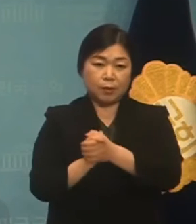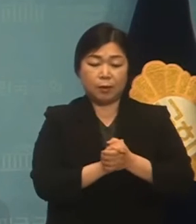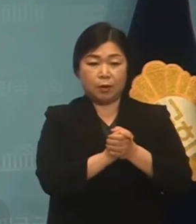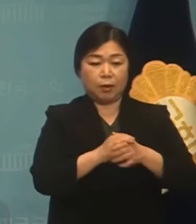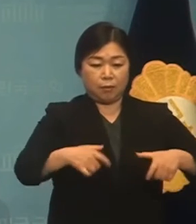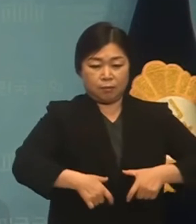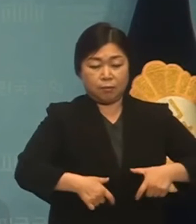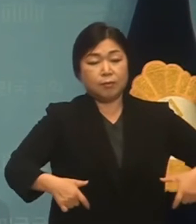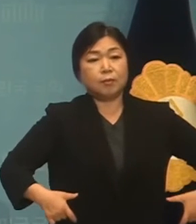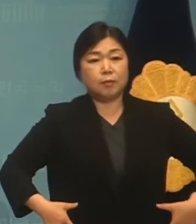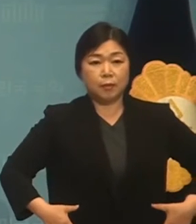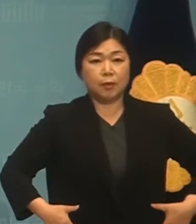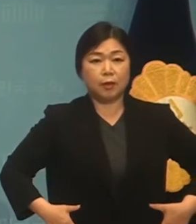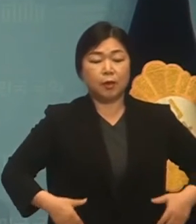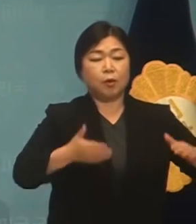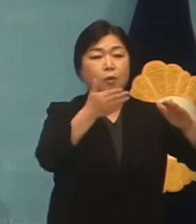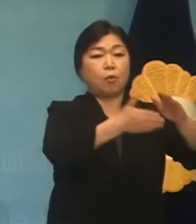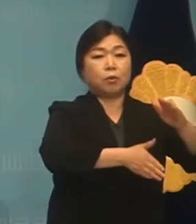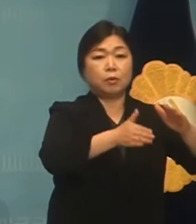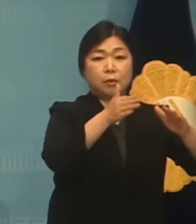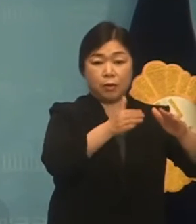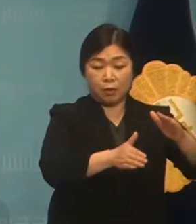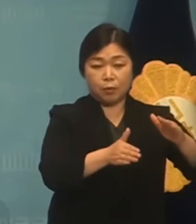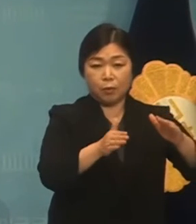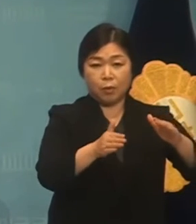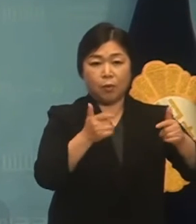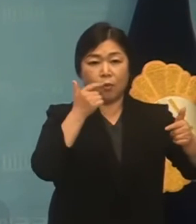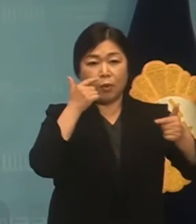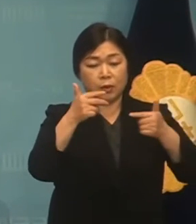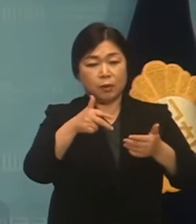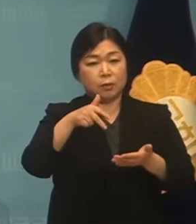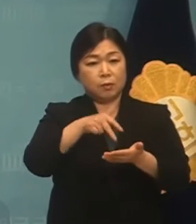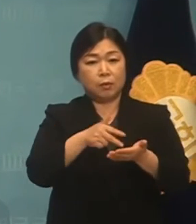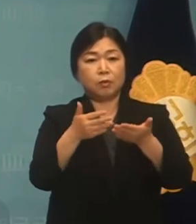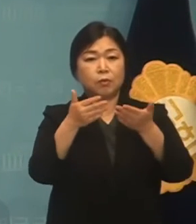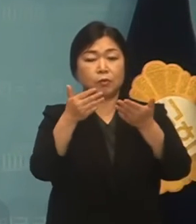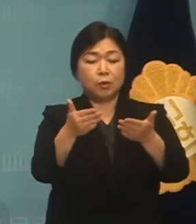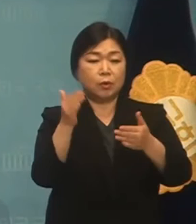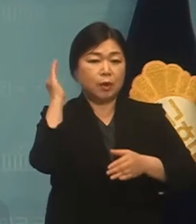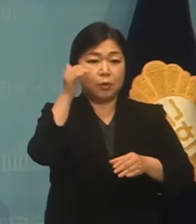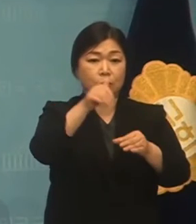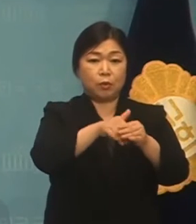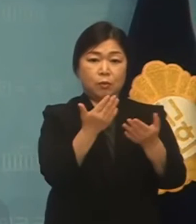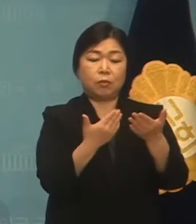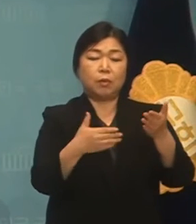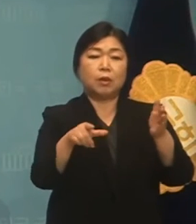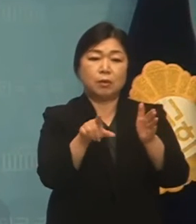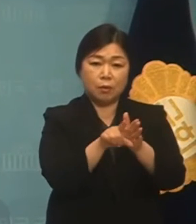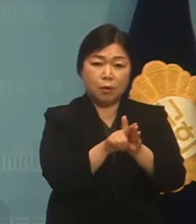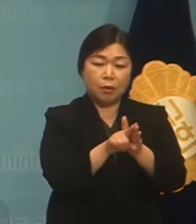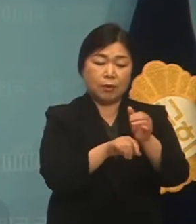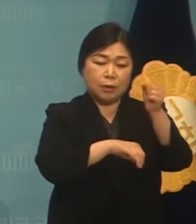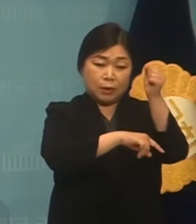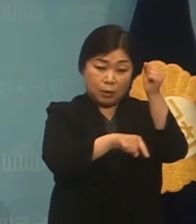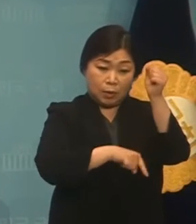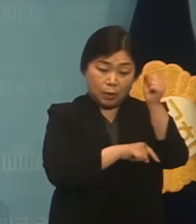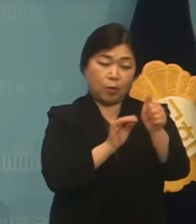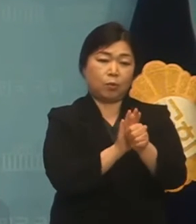통큰 정치력으로 공정하고 공정성 넘치는 대선 경선이 되도록 물 밑에서